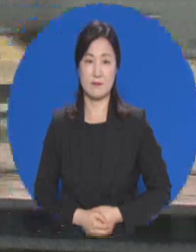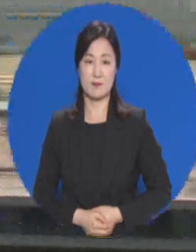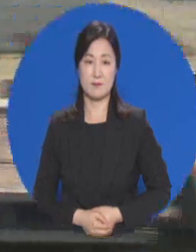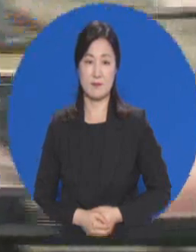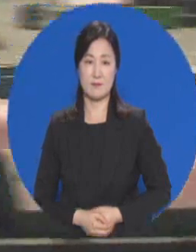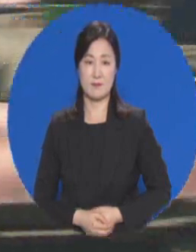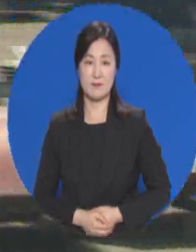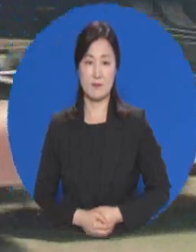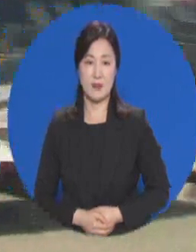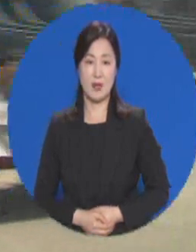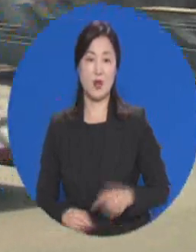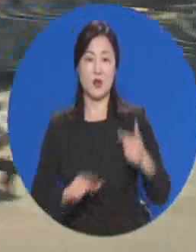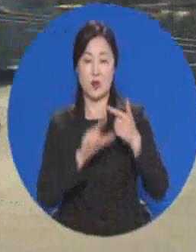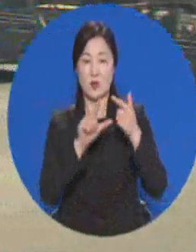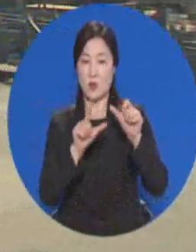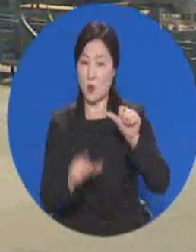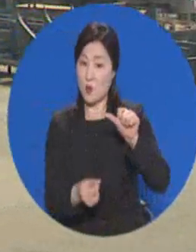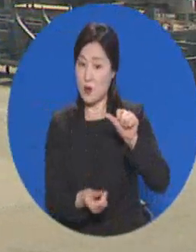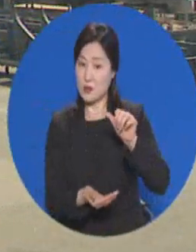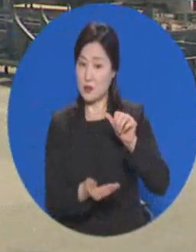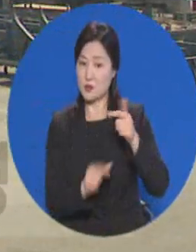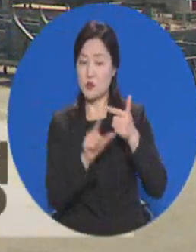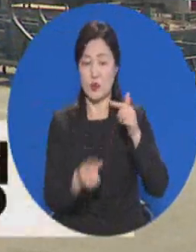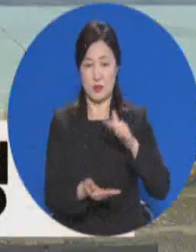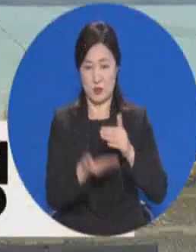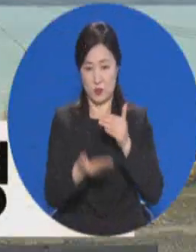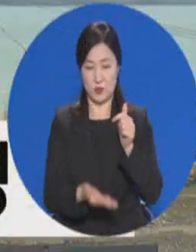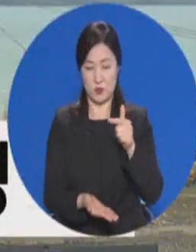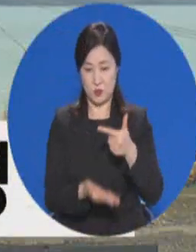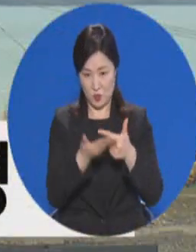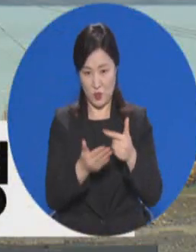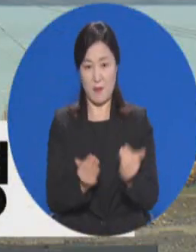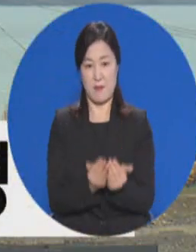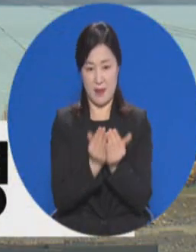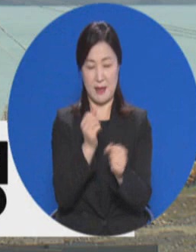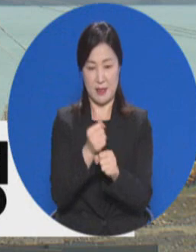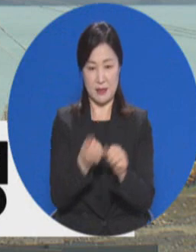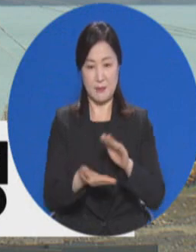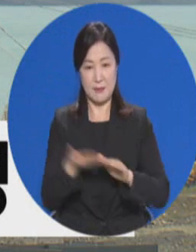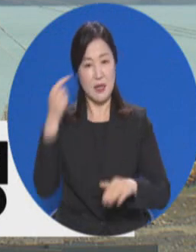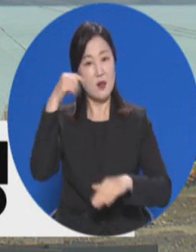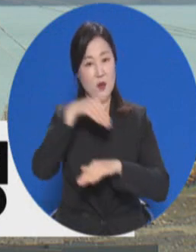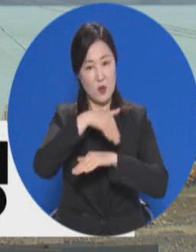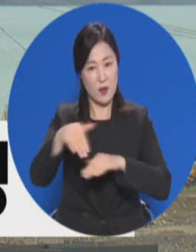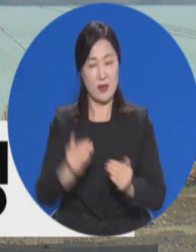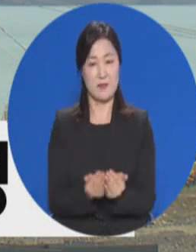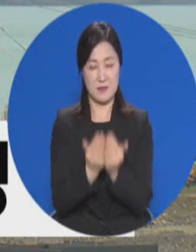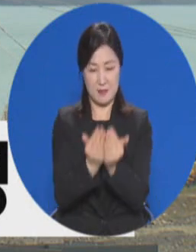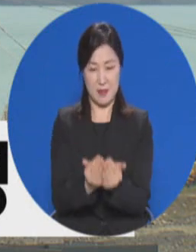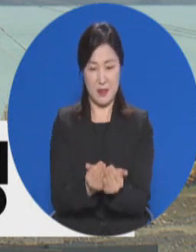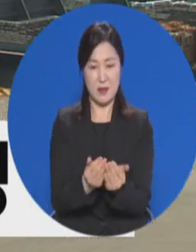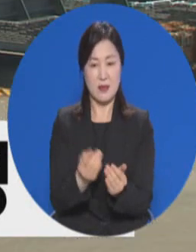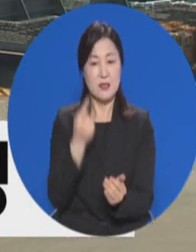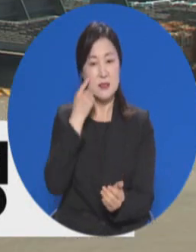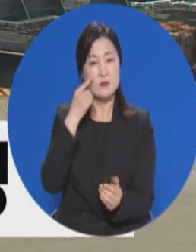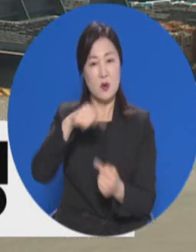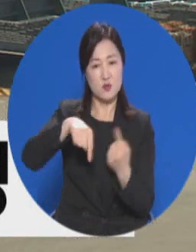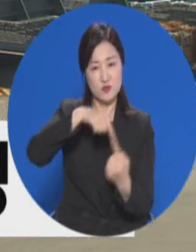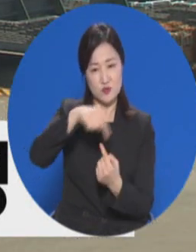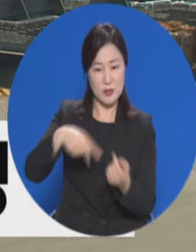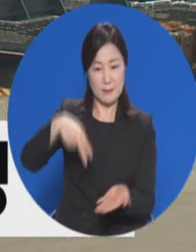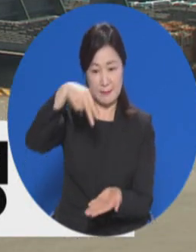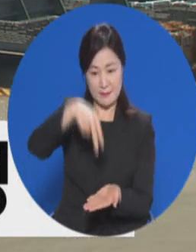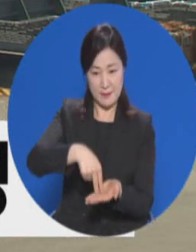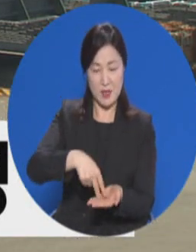다음 달 초 대한조선이 선주사에 인도할 예정이었던 선박입니다. 지난 15일 시운전을 위해 탑승했던 영국